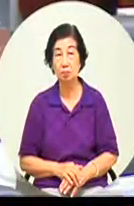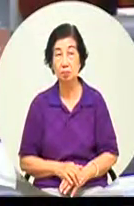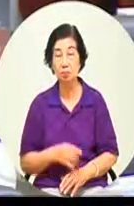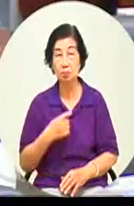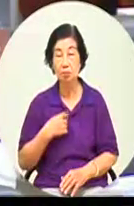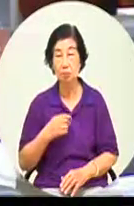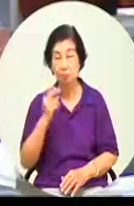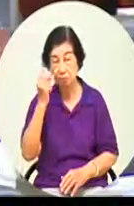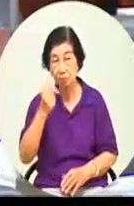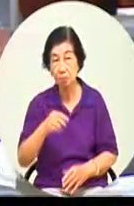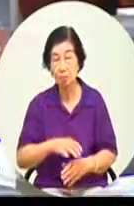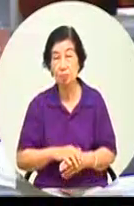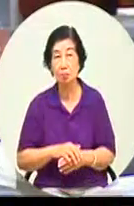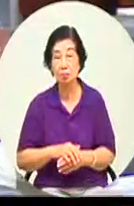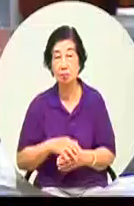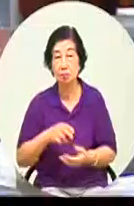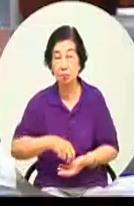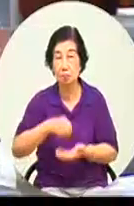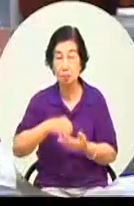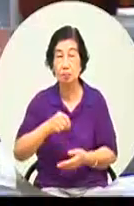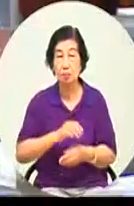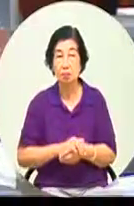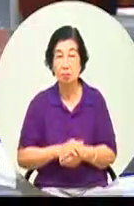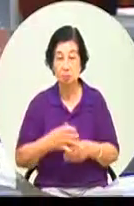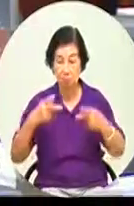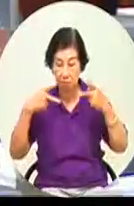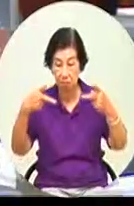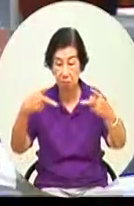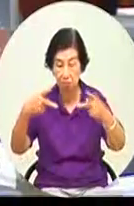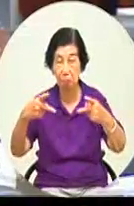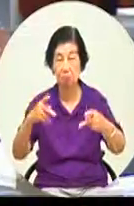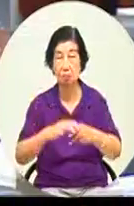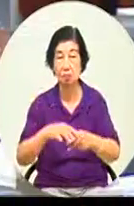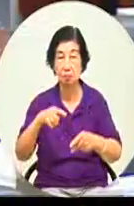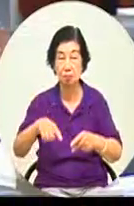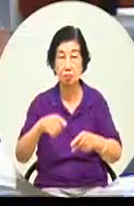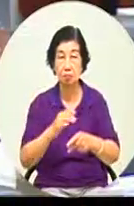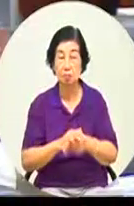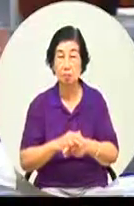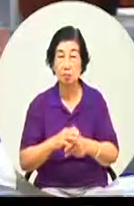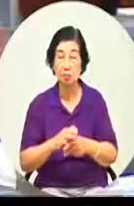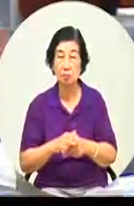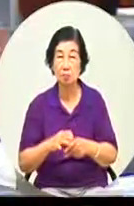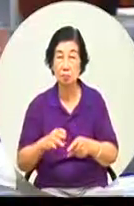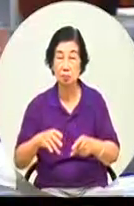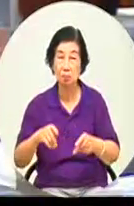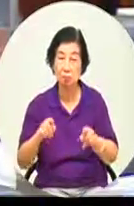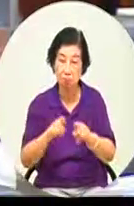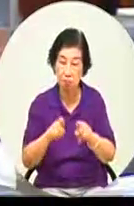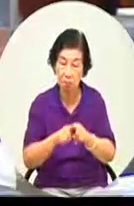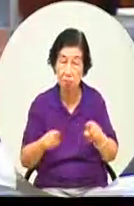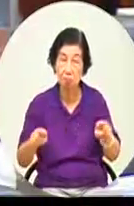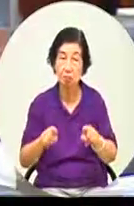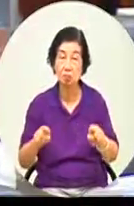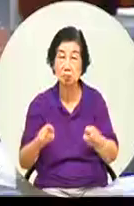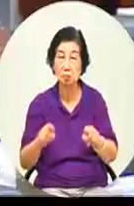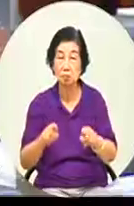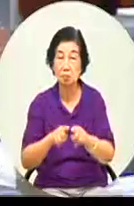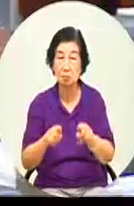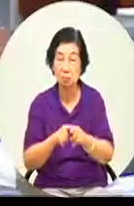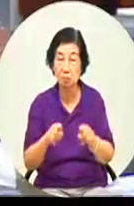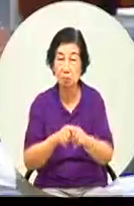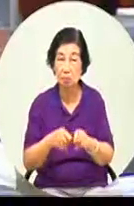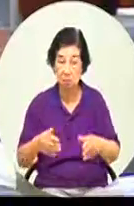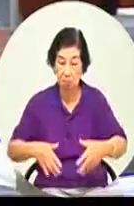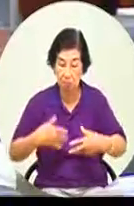强调捷运。咱慢工做嘞，以后这条捷运哦，变平面轻轨不适合。那不适合的话，你